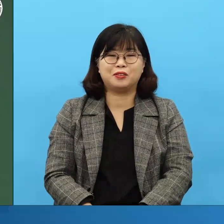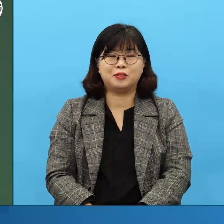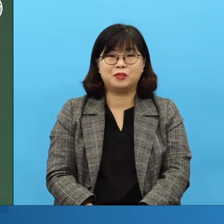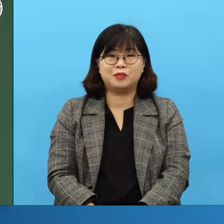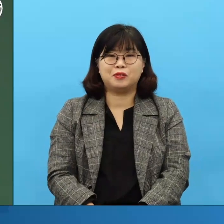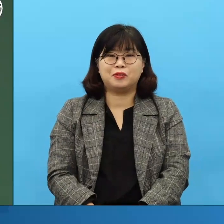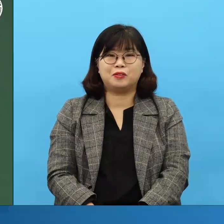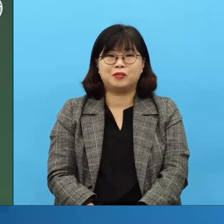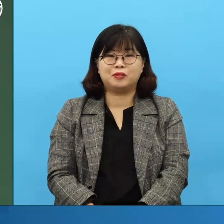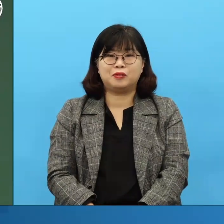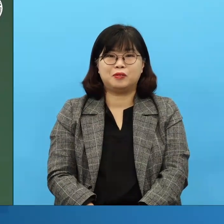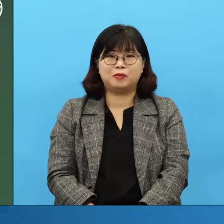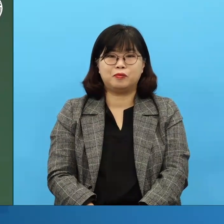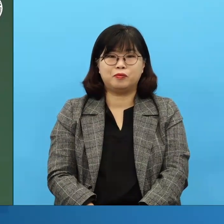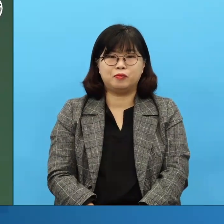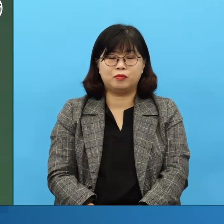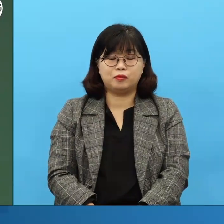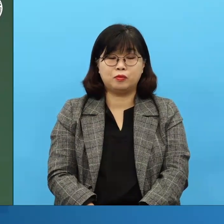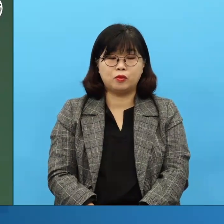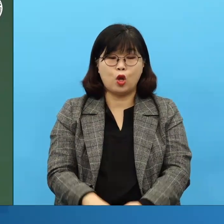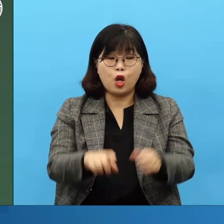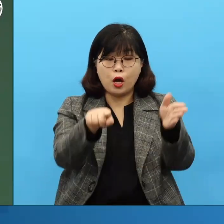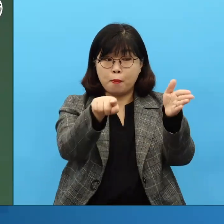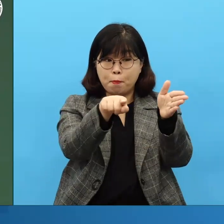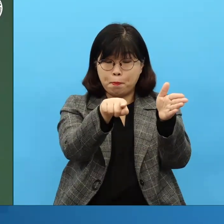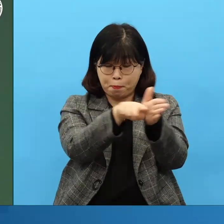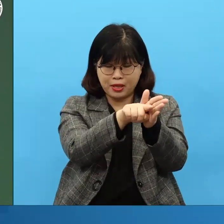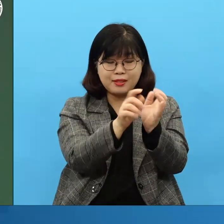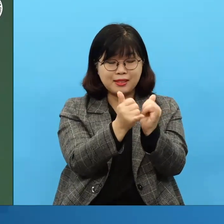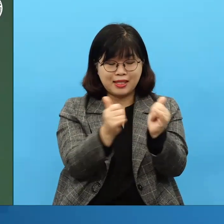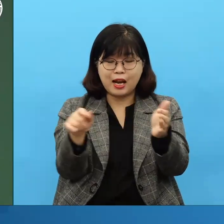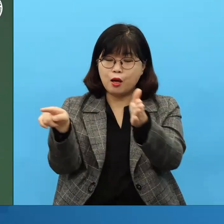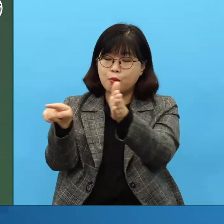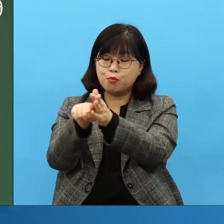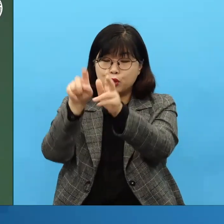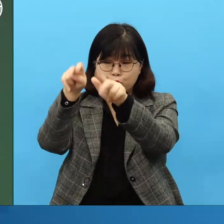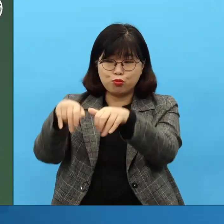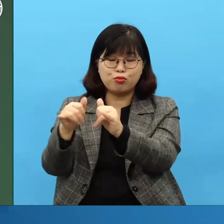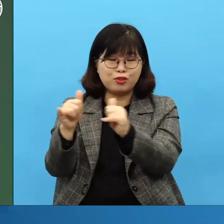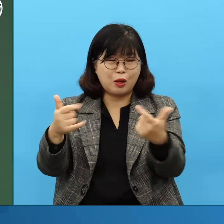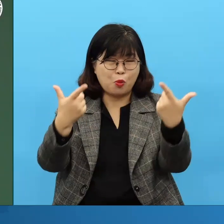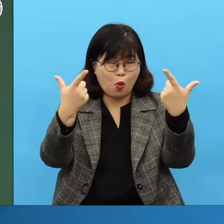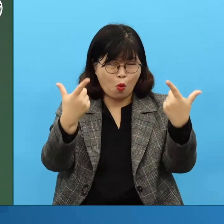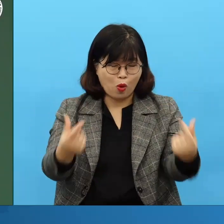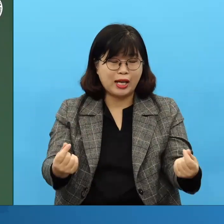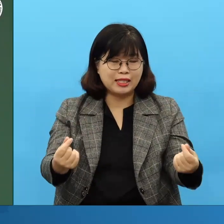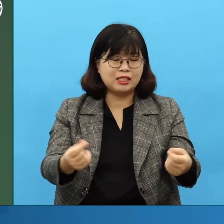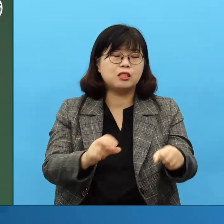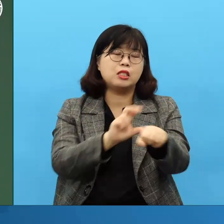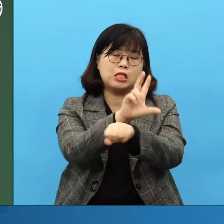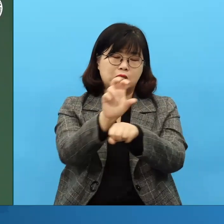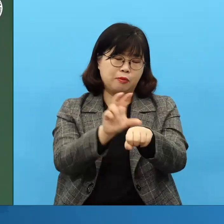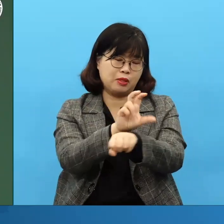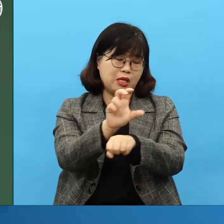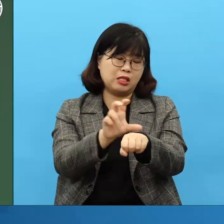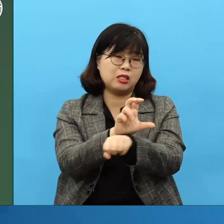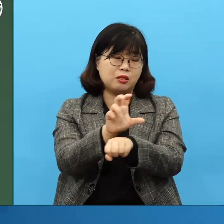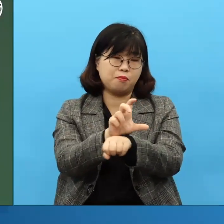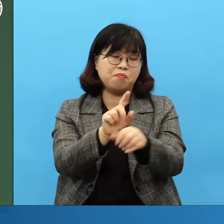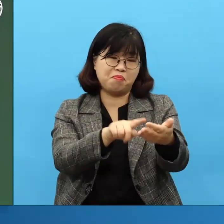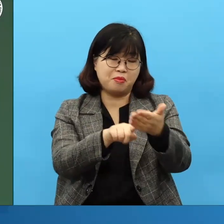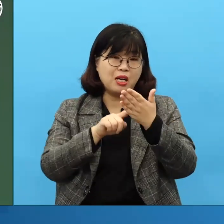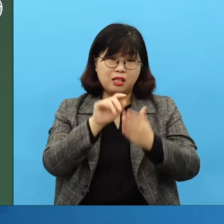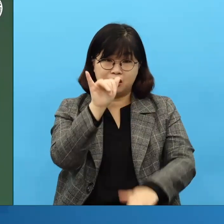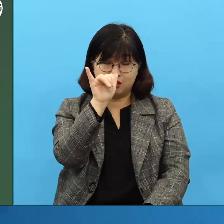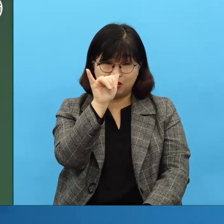바꿀 수 없도록 되는 거죠. What that means is, in other words, one day something happens where you can no longer change it. 그래서 우리가 여기서 지금 금토일 시대를 열자는